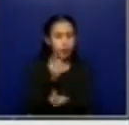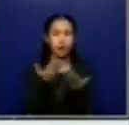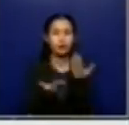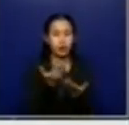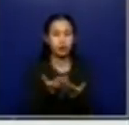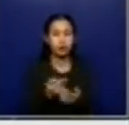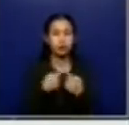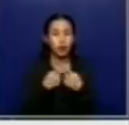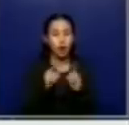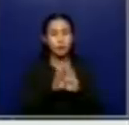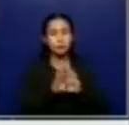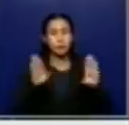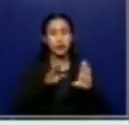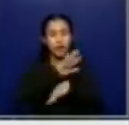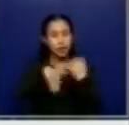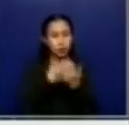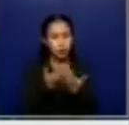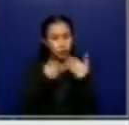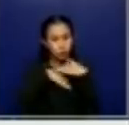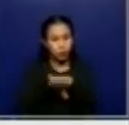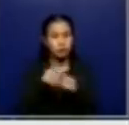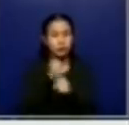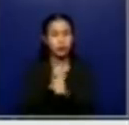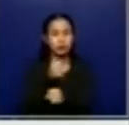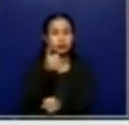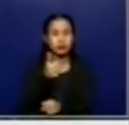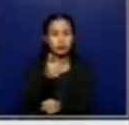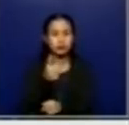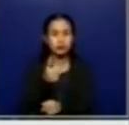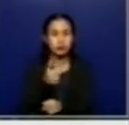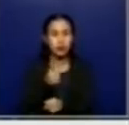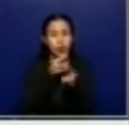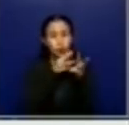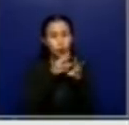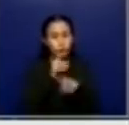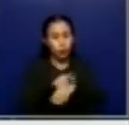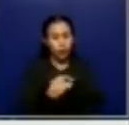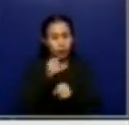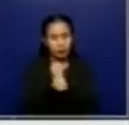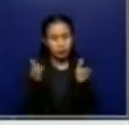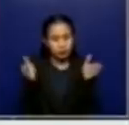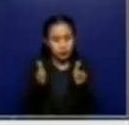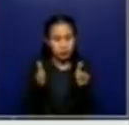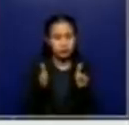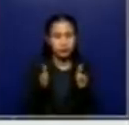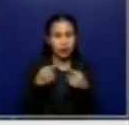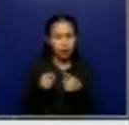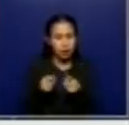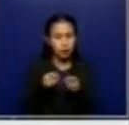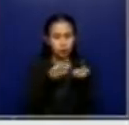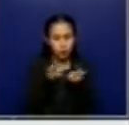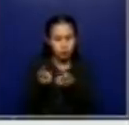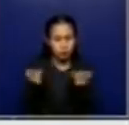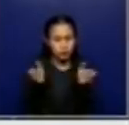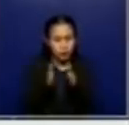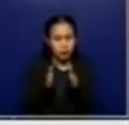ต่เปิดโอกาสให้ทุกฝ่ายเข้ามามีส่วนร่วมถึงแม้ระยะเวลาการศึกษาจะสั้นนะครับขอบเขตของการศึกษาจะแค่ไปสักนิดหนึ่งแต่